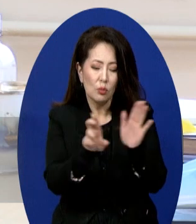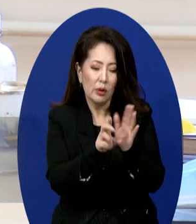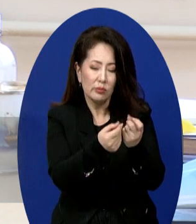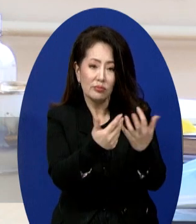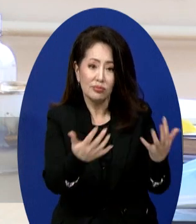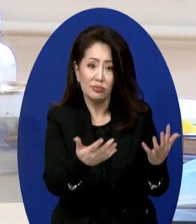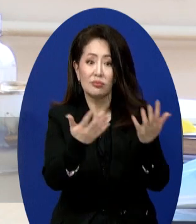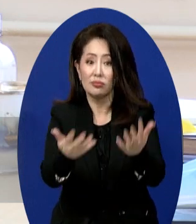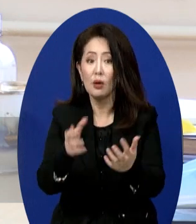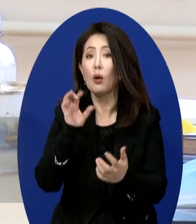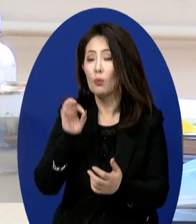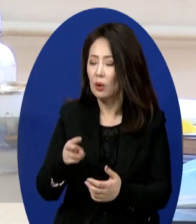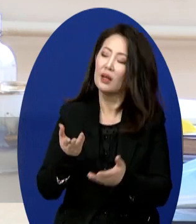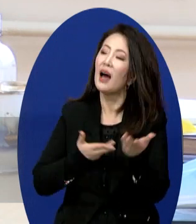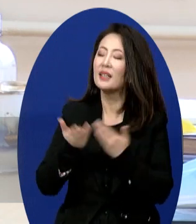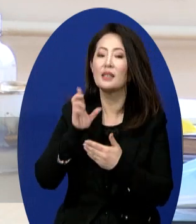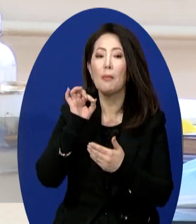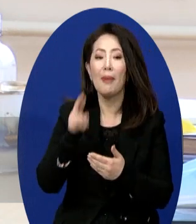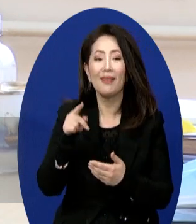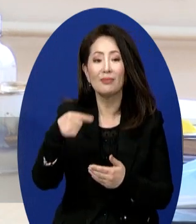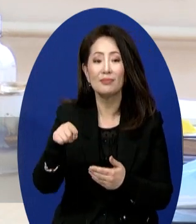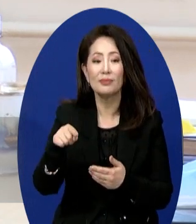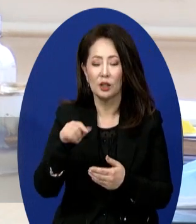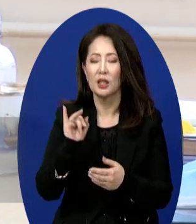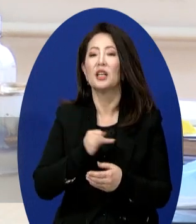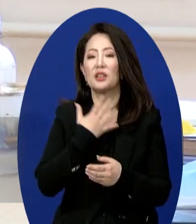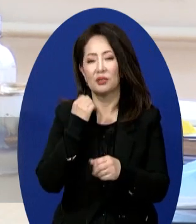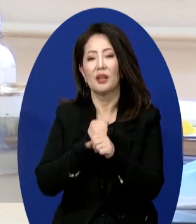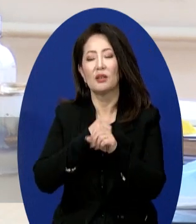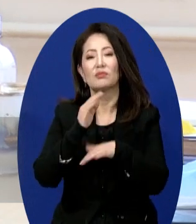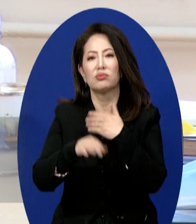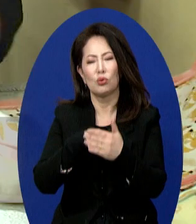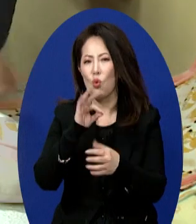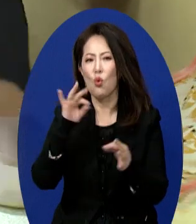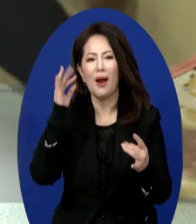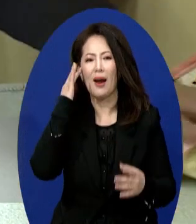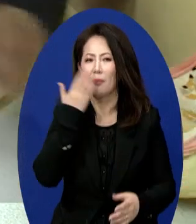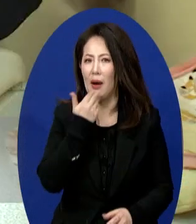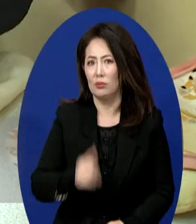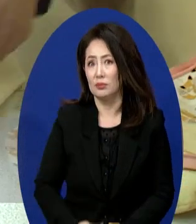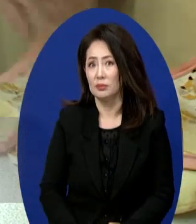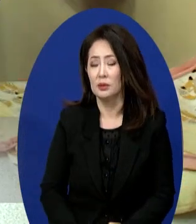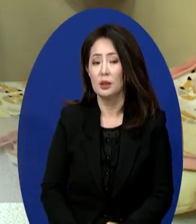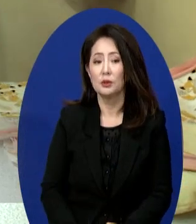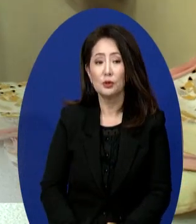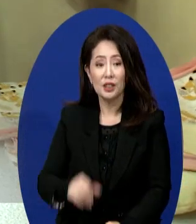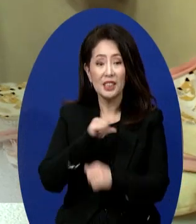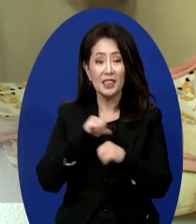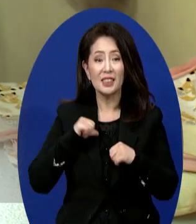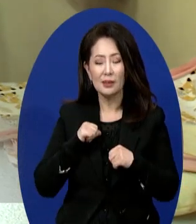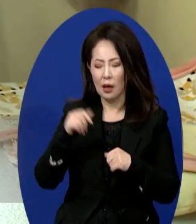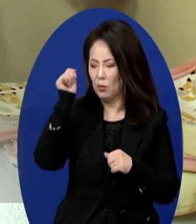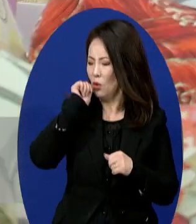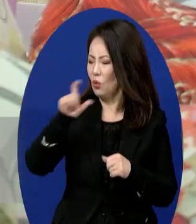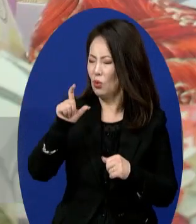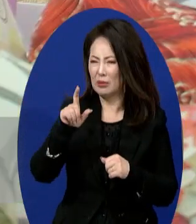өгсөн байгаа тохиолдолд бол арилжааны банкуд л энэ дээр бол итгэв санаачлагтай ажиллахаас өөр аргагүй болчихно. Жирийн иргэд өндөр хүүтэй